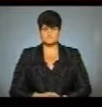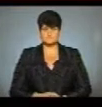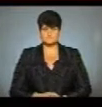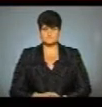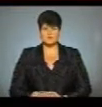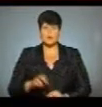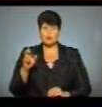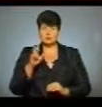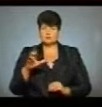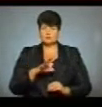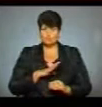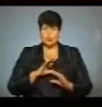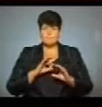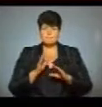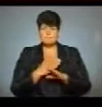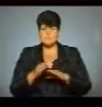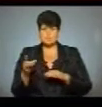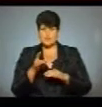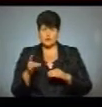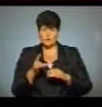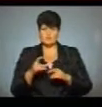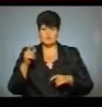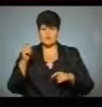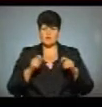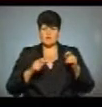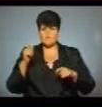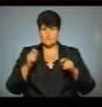У Бережанах відбувся міжрайонний кар'єрний форум